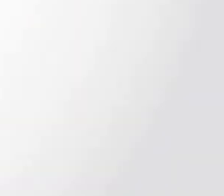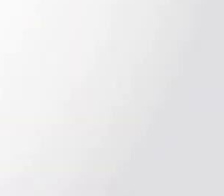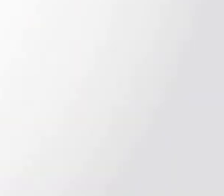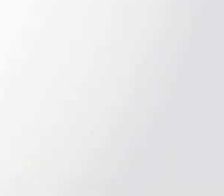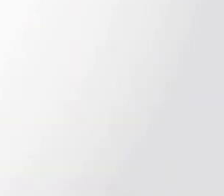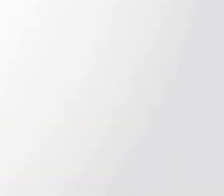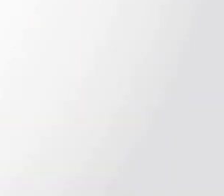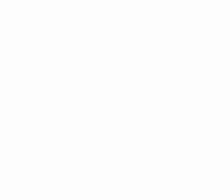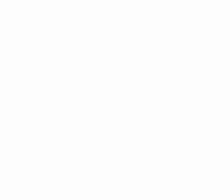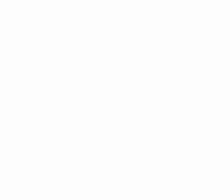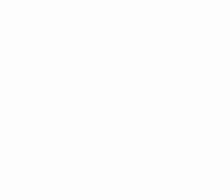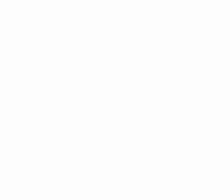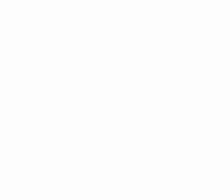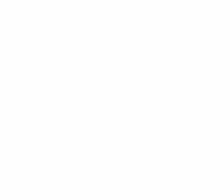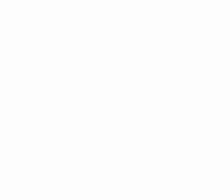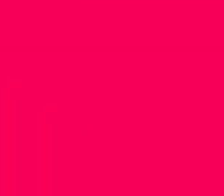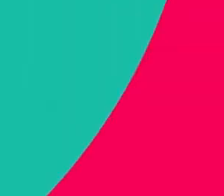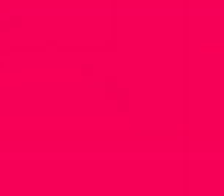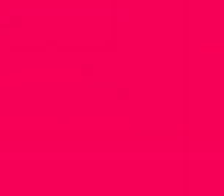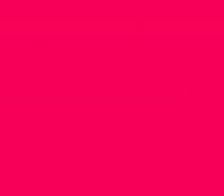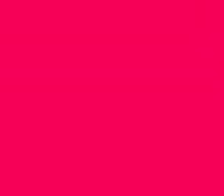TV KPM.